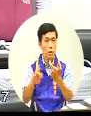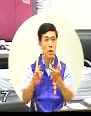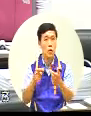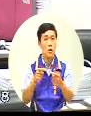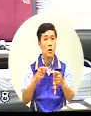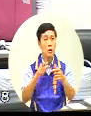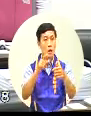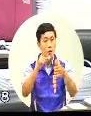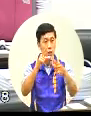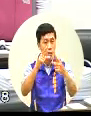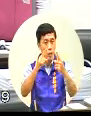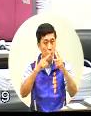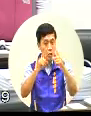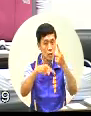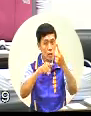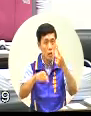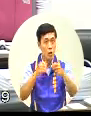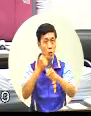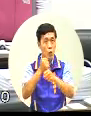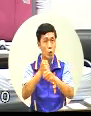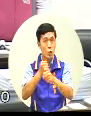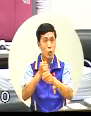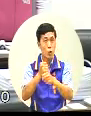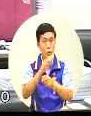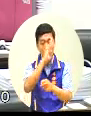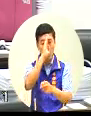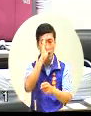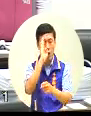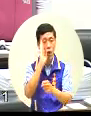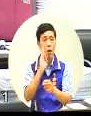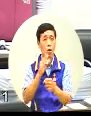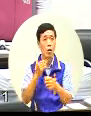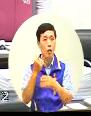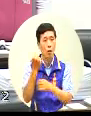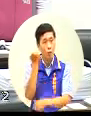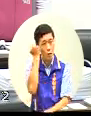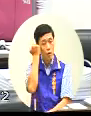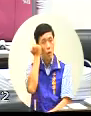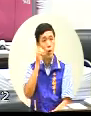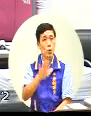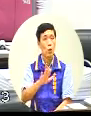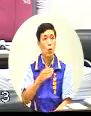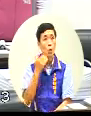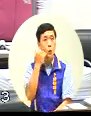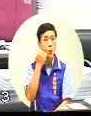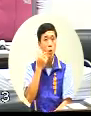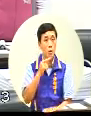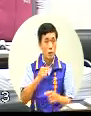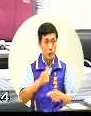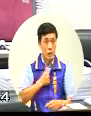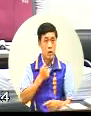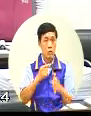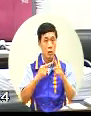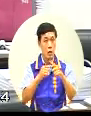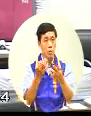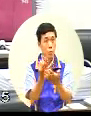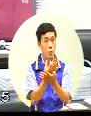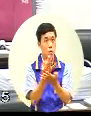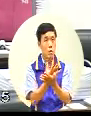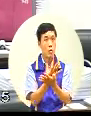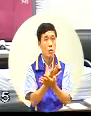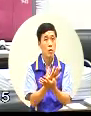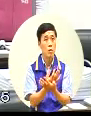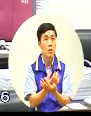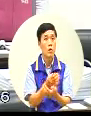做过来人扛过吼，非常非常的吃力啦吼。那是不是讲，如果真的人员不足，可不可以